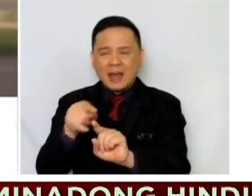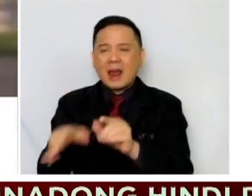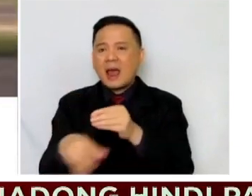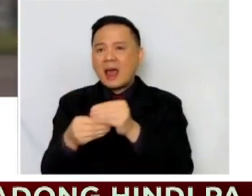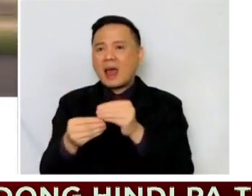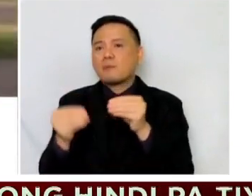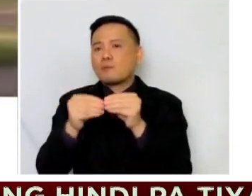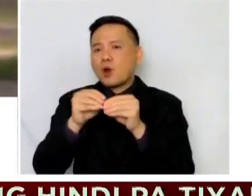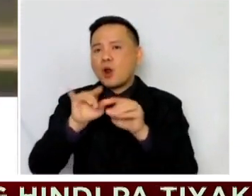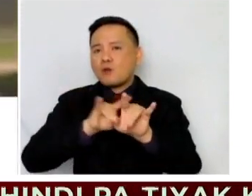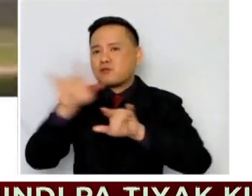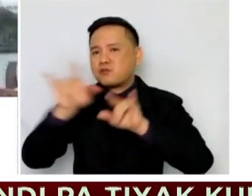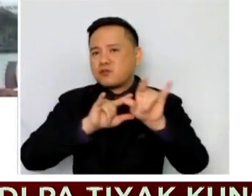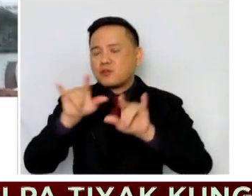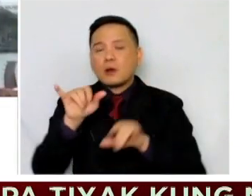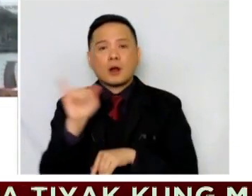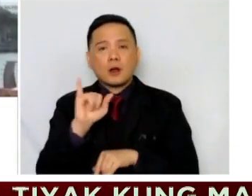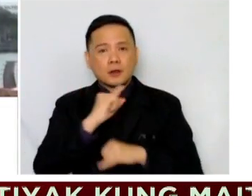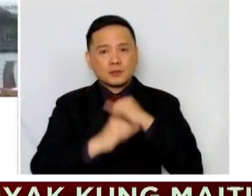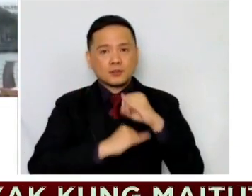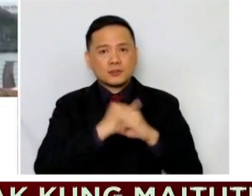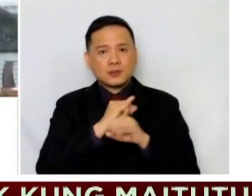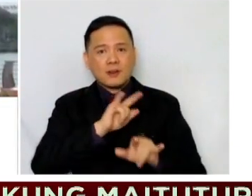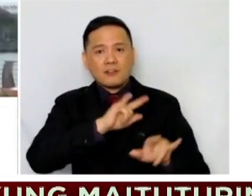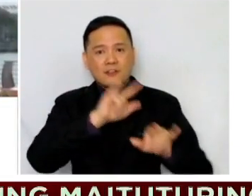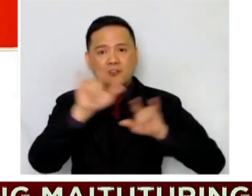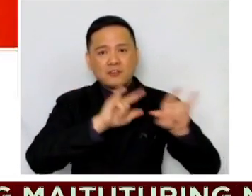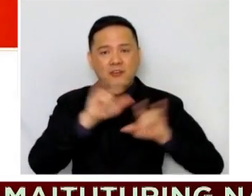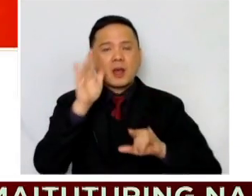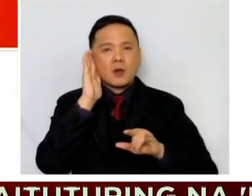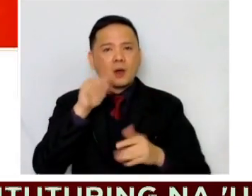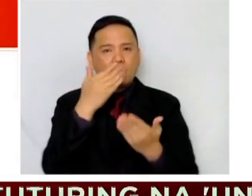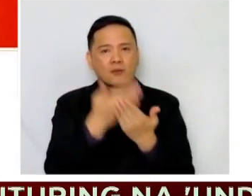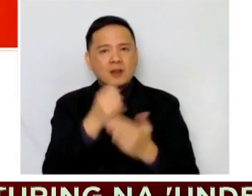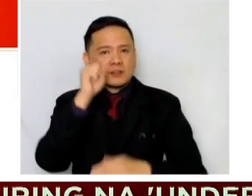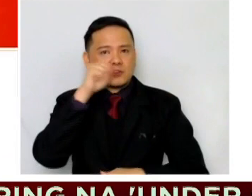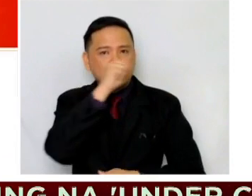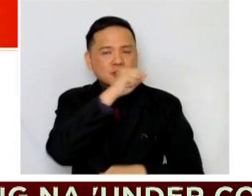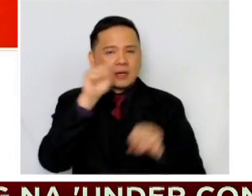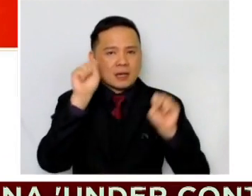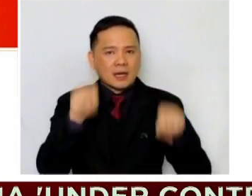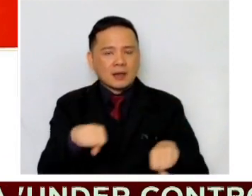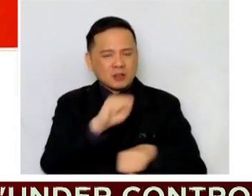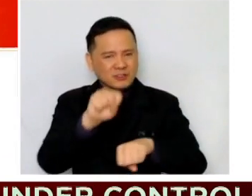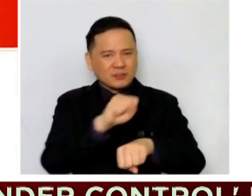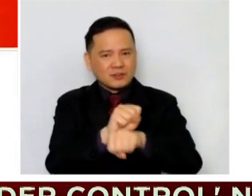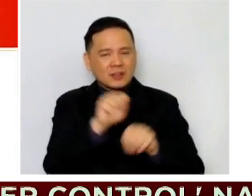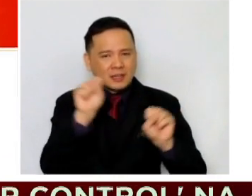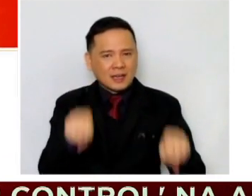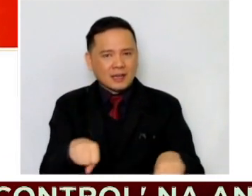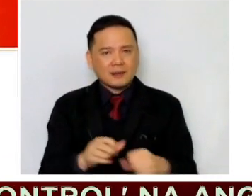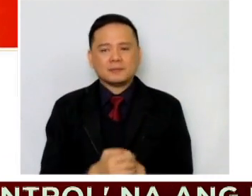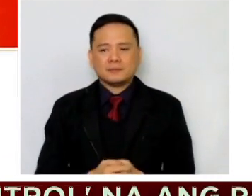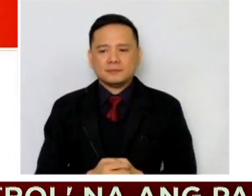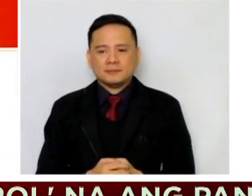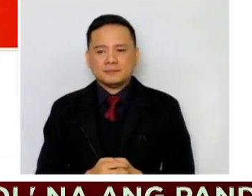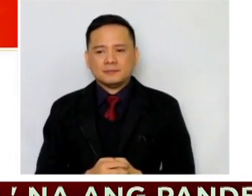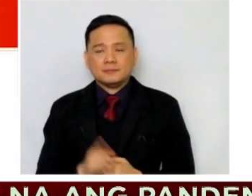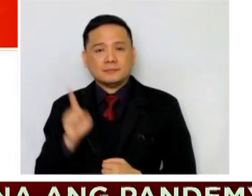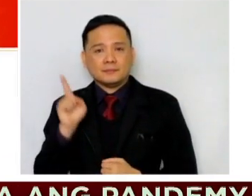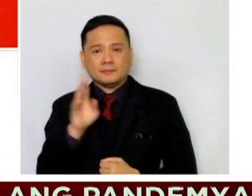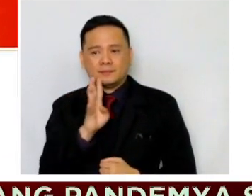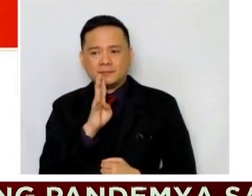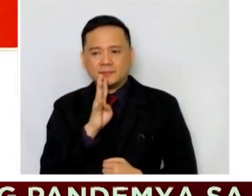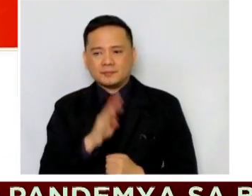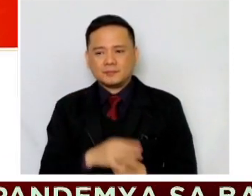ang international flights pa Singapore. So mahigit 400 yun, Chang. Unti-unti natin babalik.